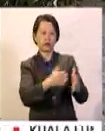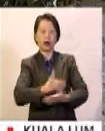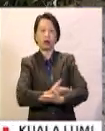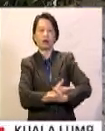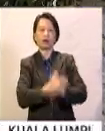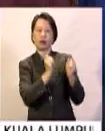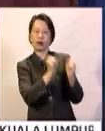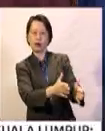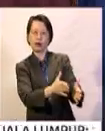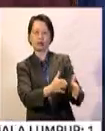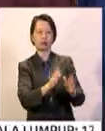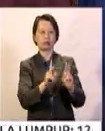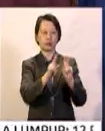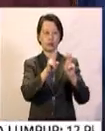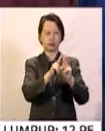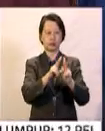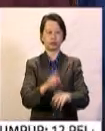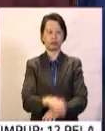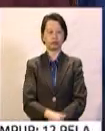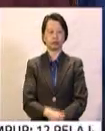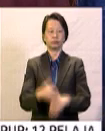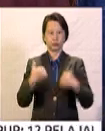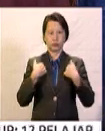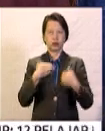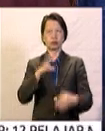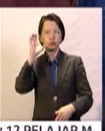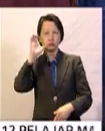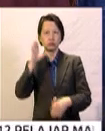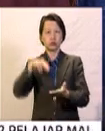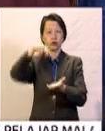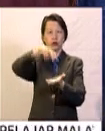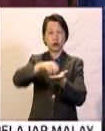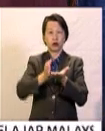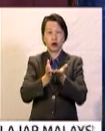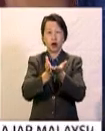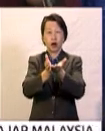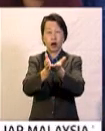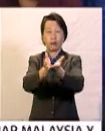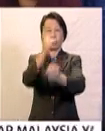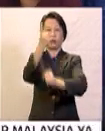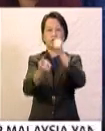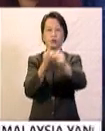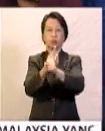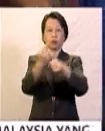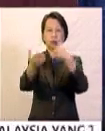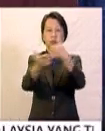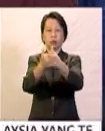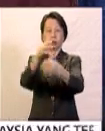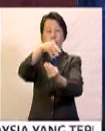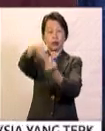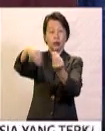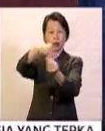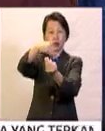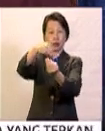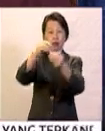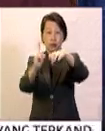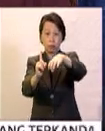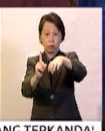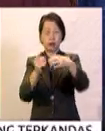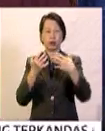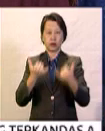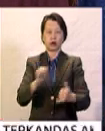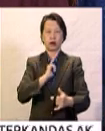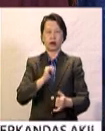anak-anak. Ada juga dulu dengar cerita naik kapal sampai setahun baru nak sampai ke Mekah, Madinah. Kali ini saya